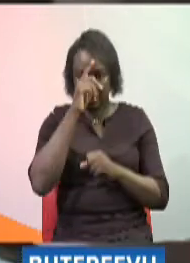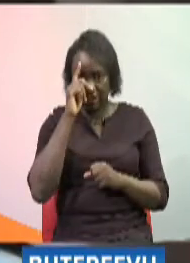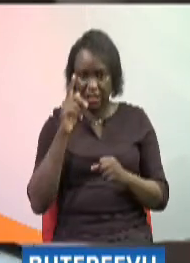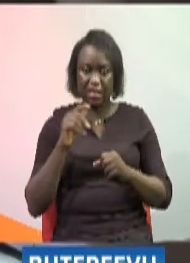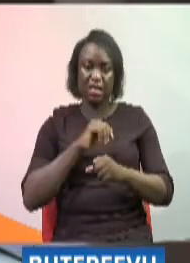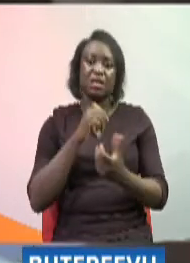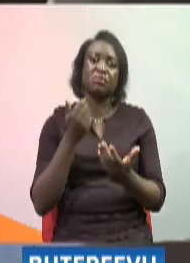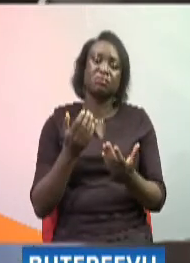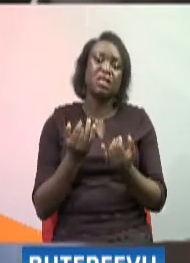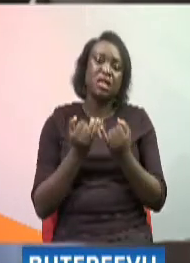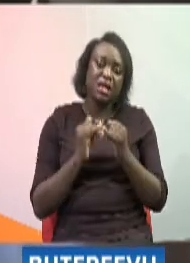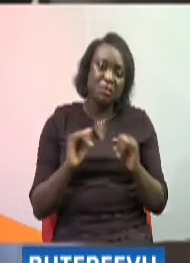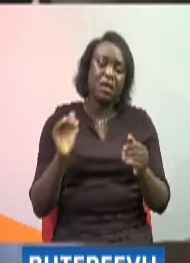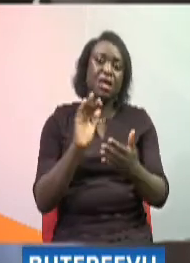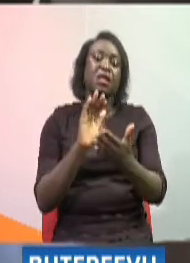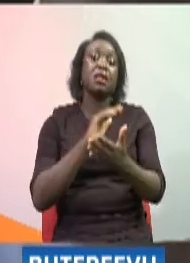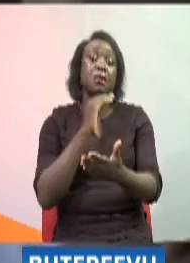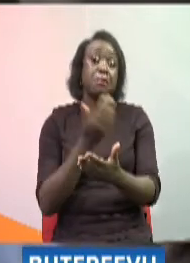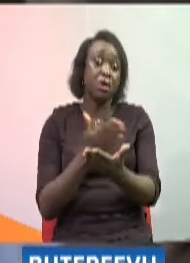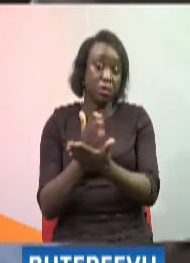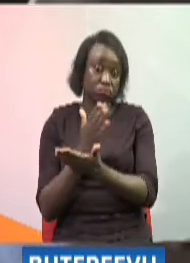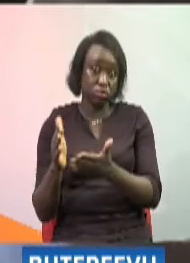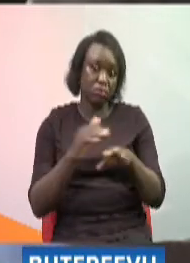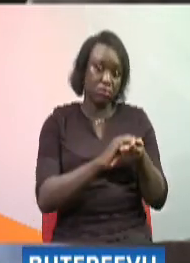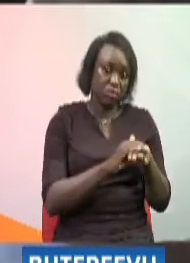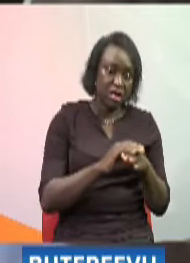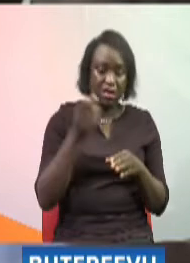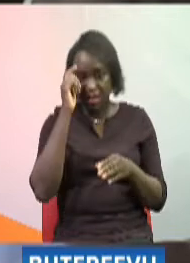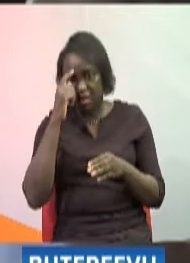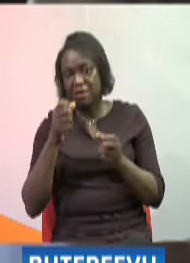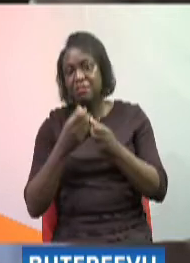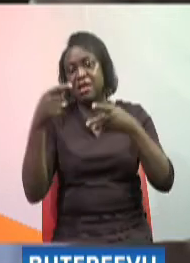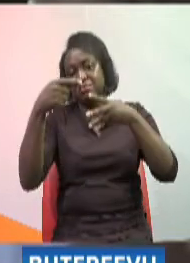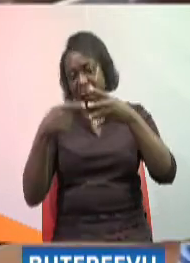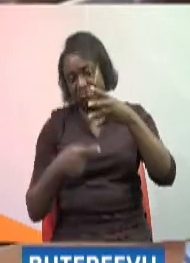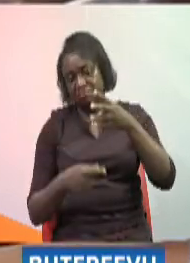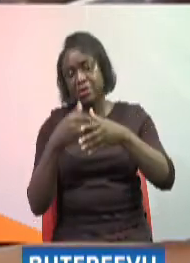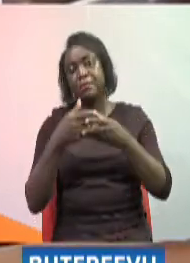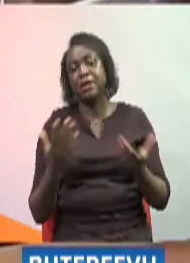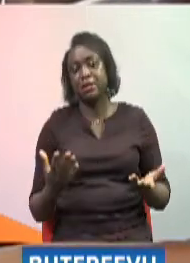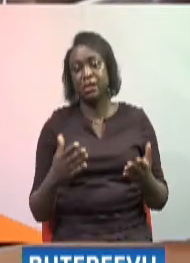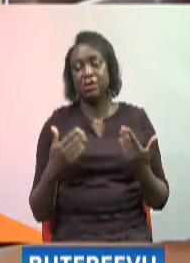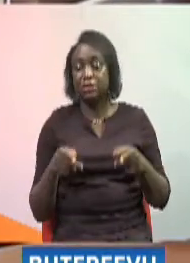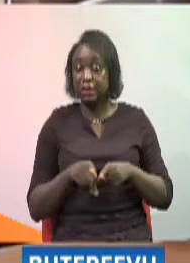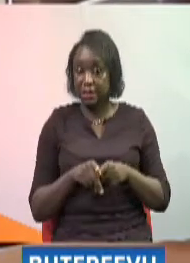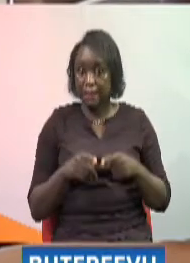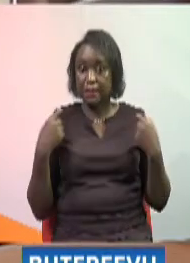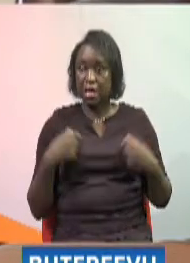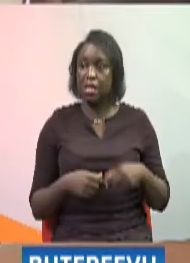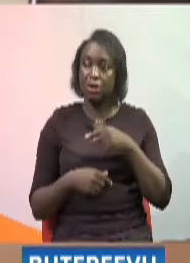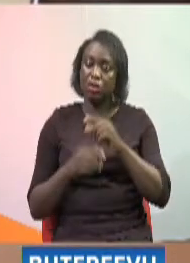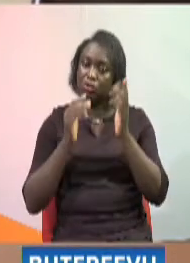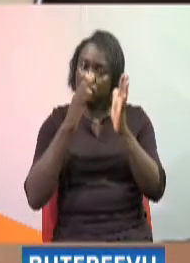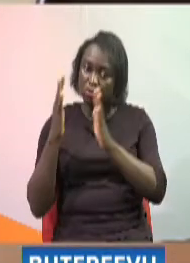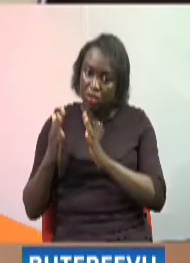obuyinza mu nkola eya federo, okukuuma ettaka n'okunyweza ensalo za Buganda n'ensonga endala nnyingi. Mu mbeera y'emu, Oweekitiibwa Kawuki